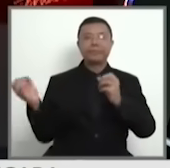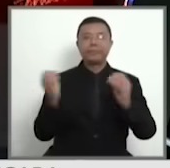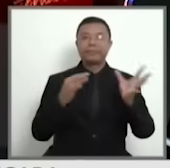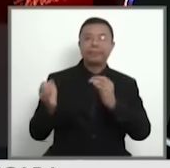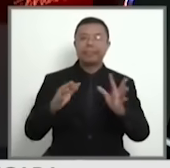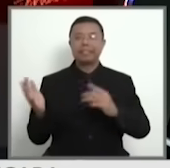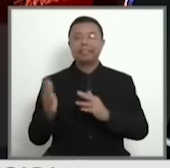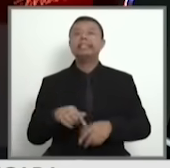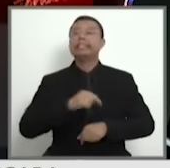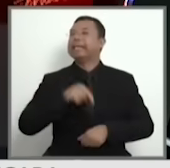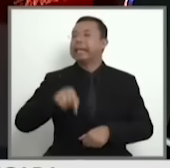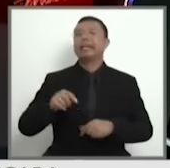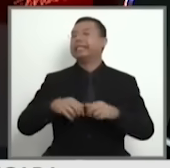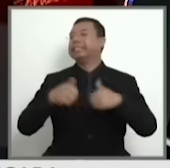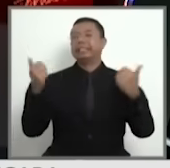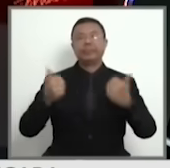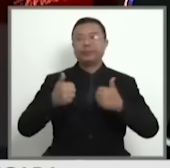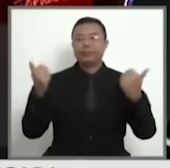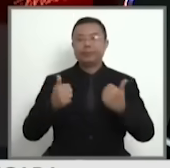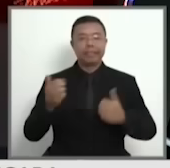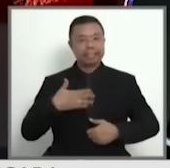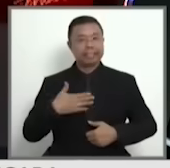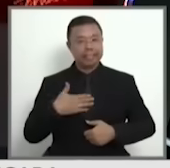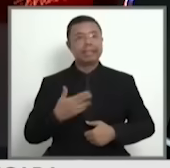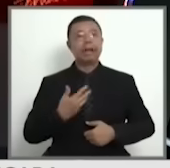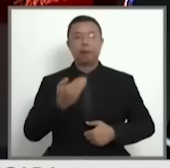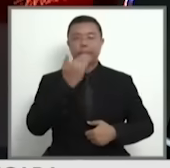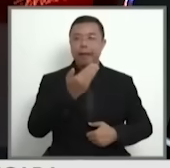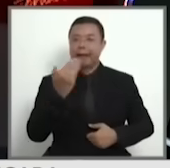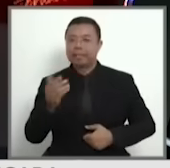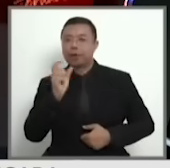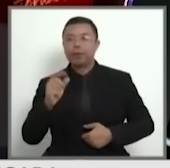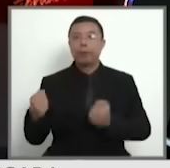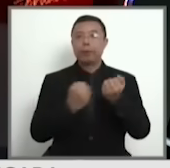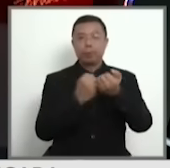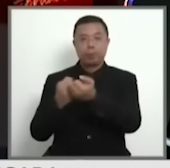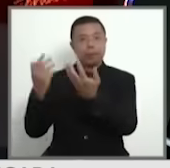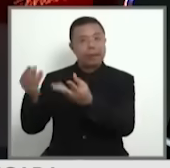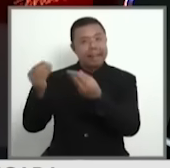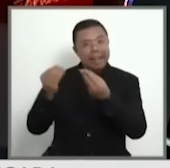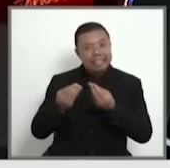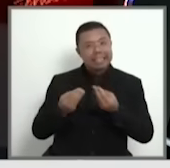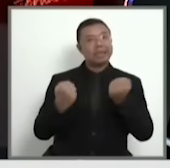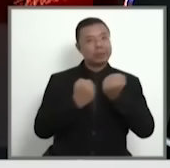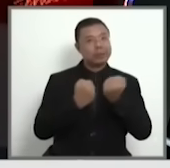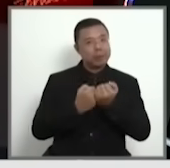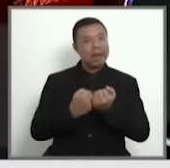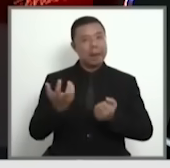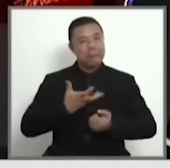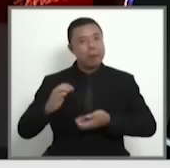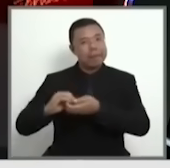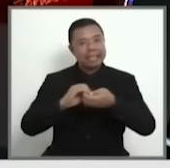berinteraksi ini yang paling seru kami juga terima kasih kepada para pendukung yang sudah memberikan apresiasi yang mau